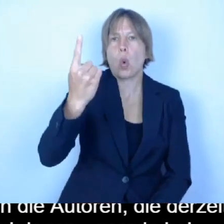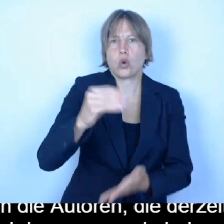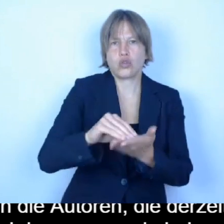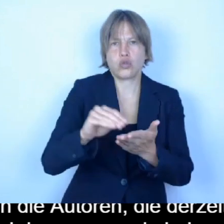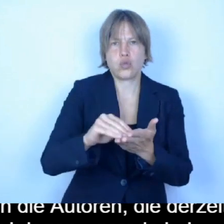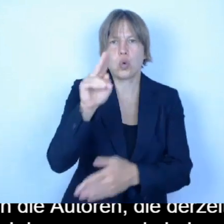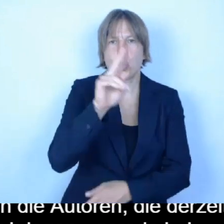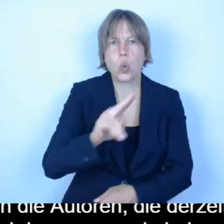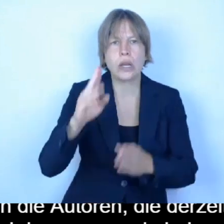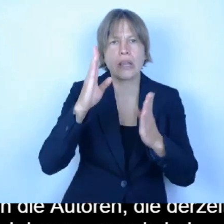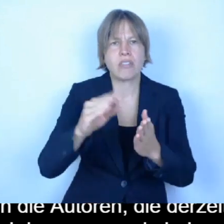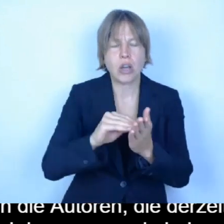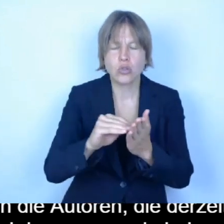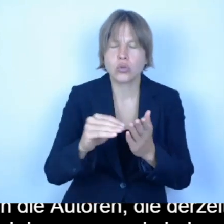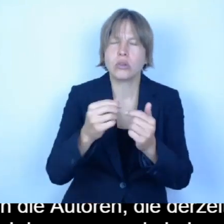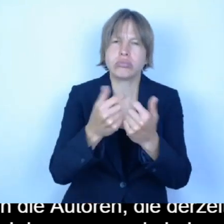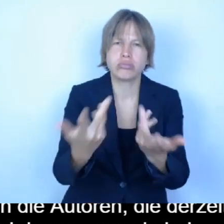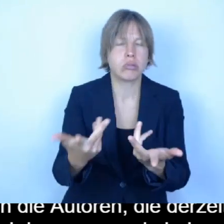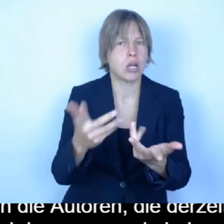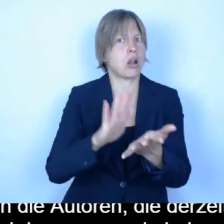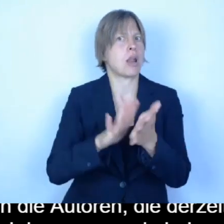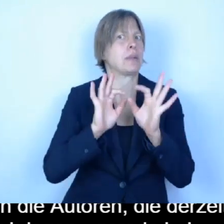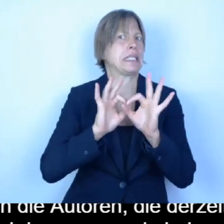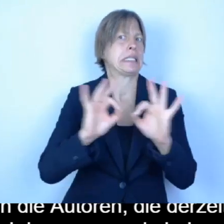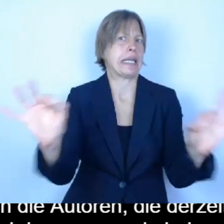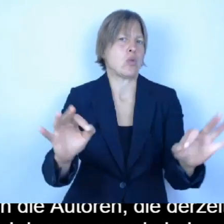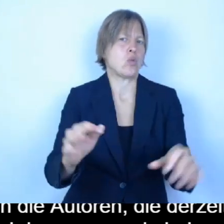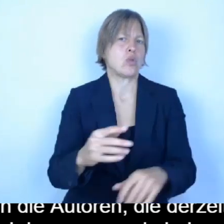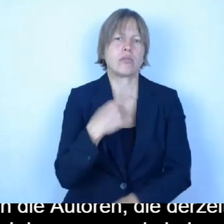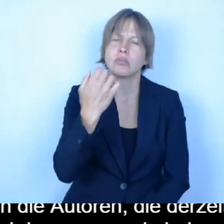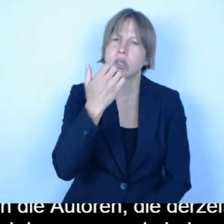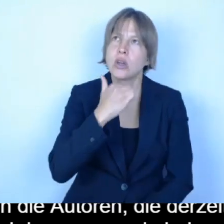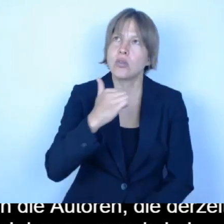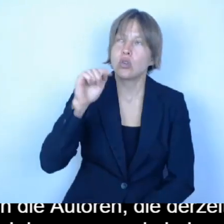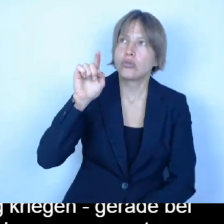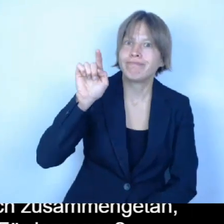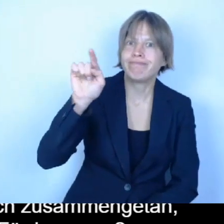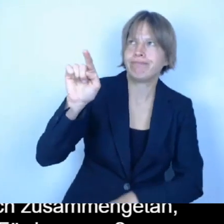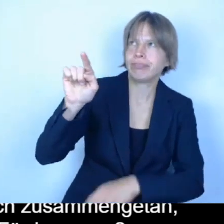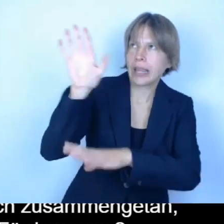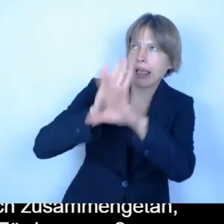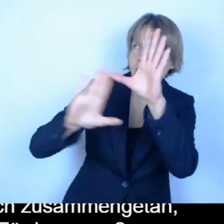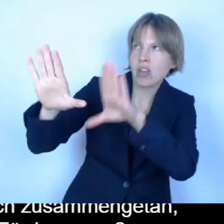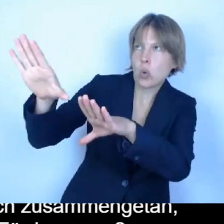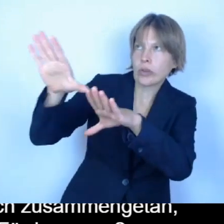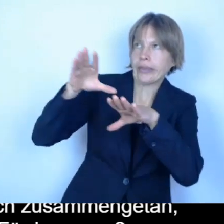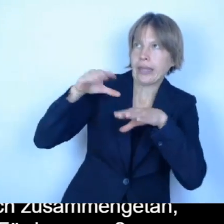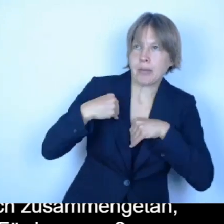Erfahrungswissen gemeinsam besser werden können. Dann vielen Dank.